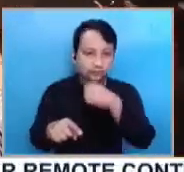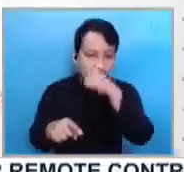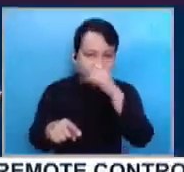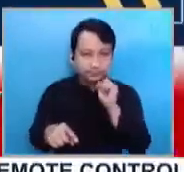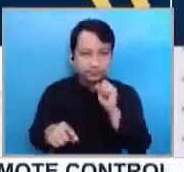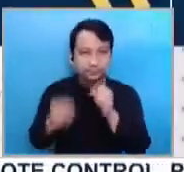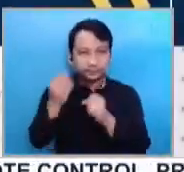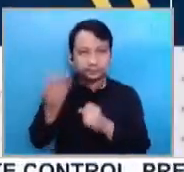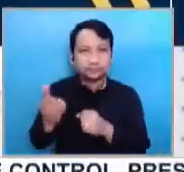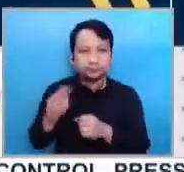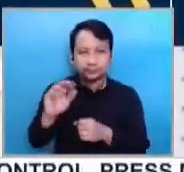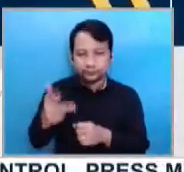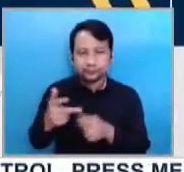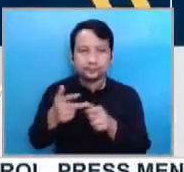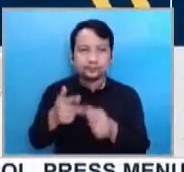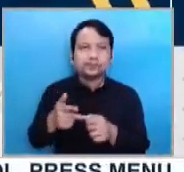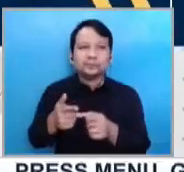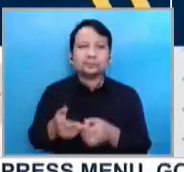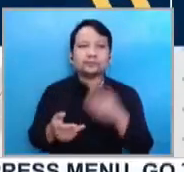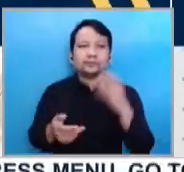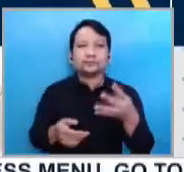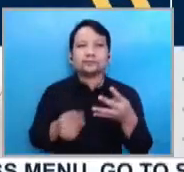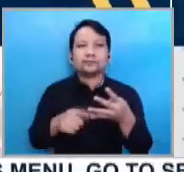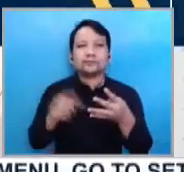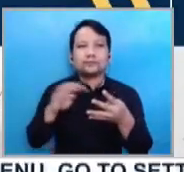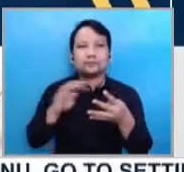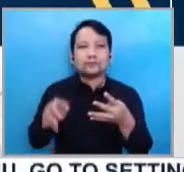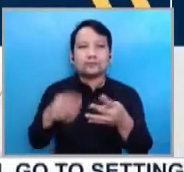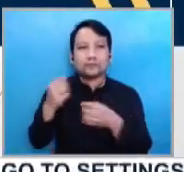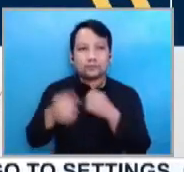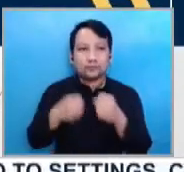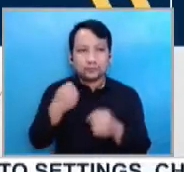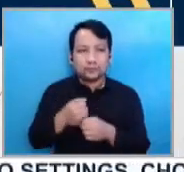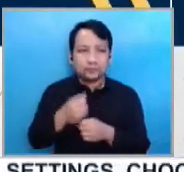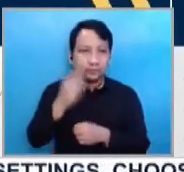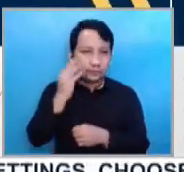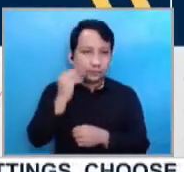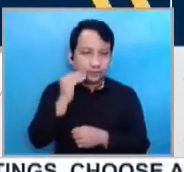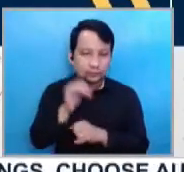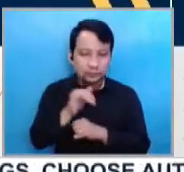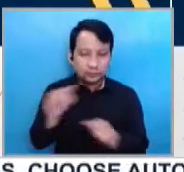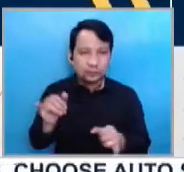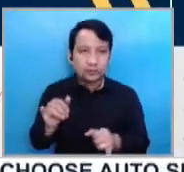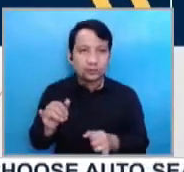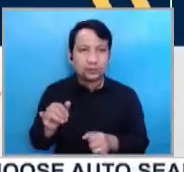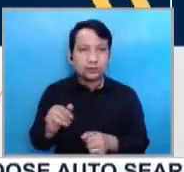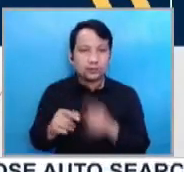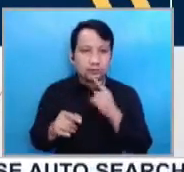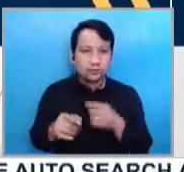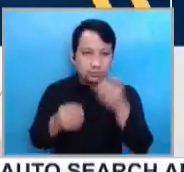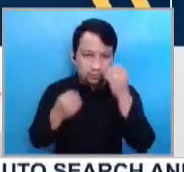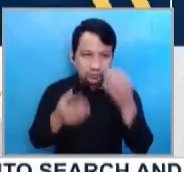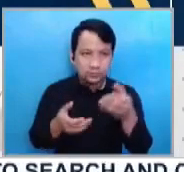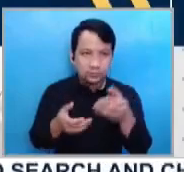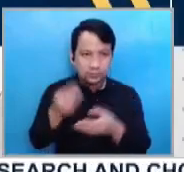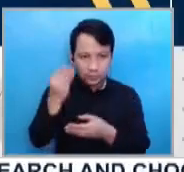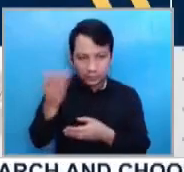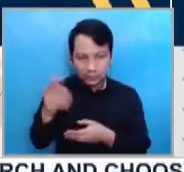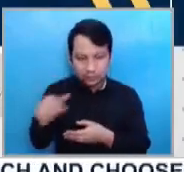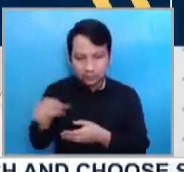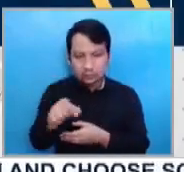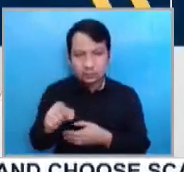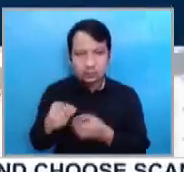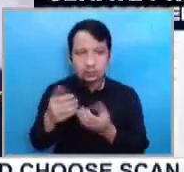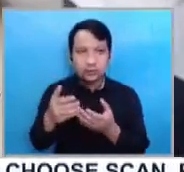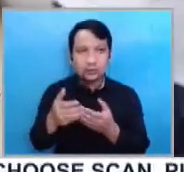Soto III ay may 42 taong pinagsamang karanasan sa Senado kaya't siniguro nila na may patutupad nila ang batas na kanila